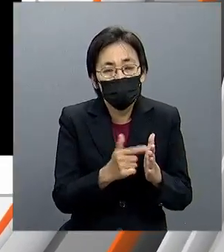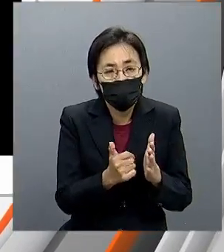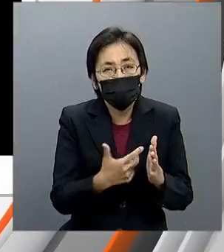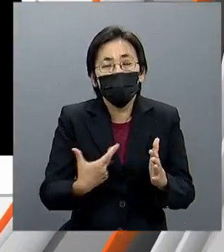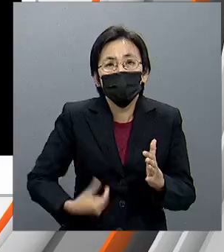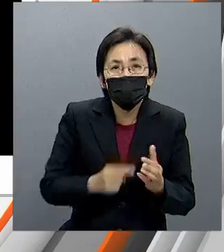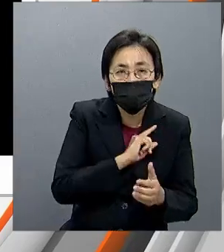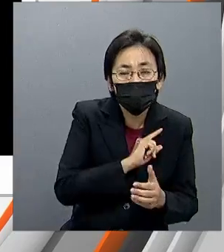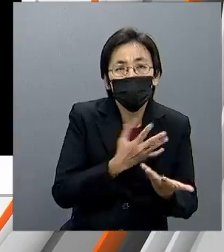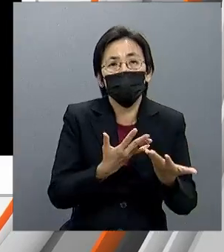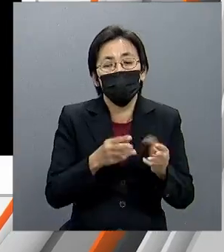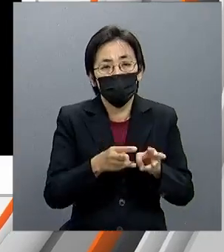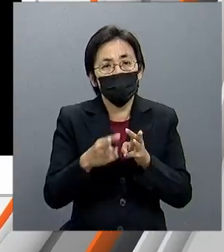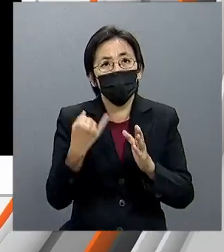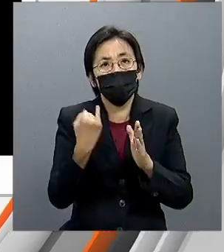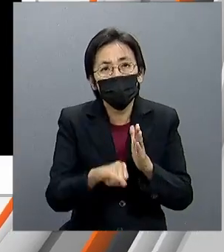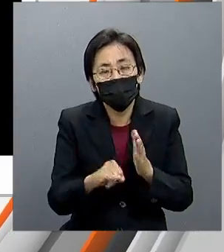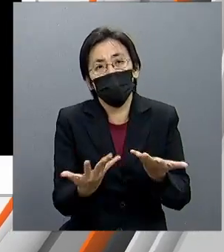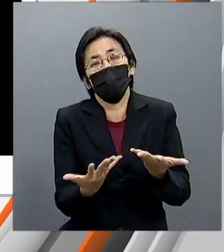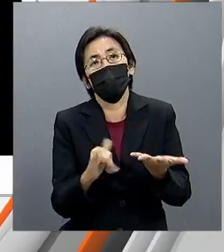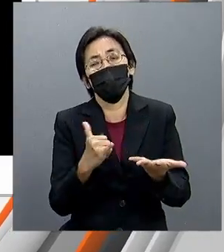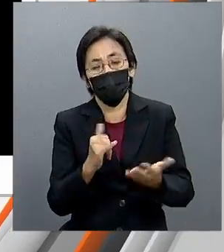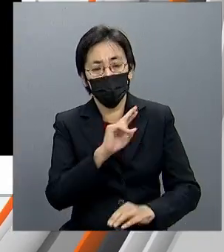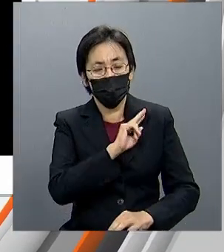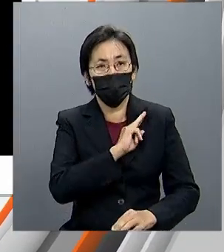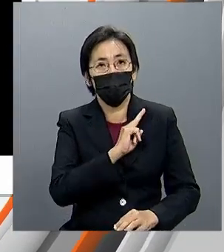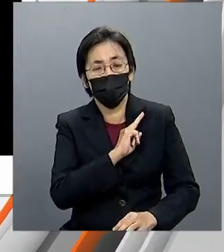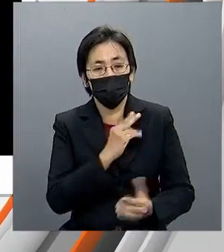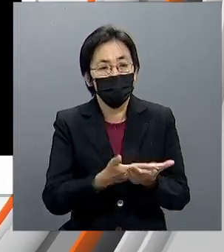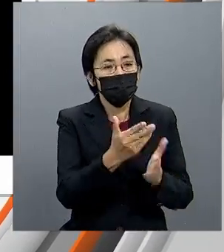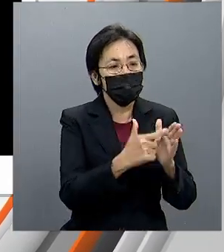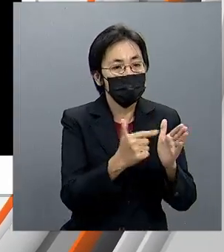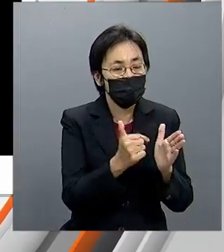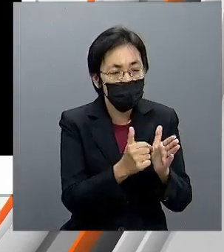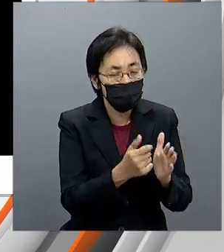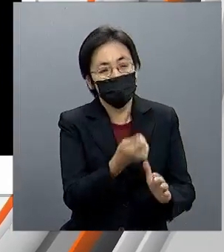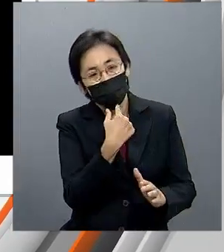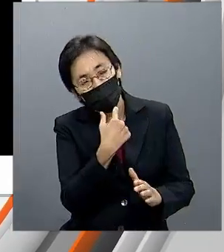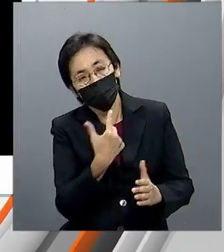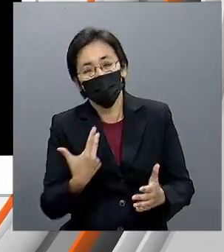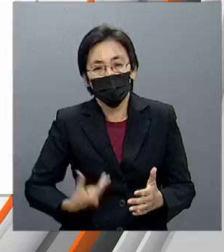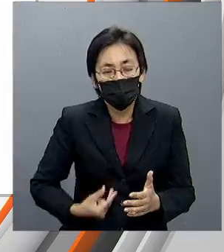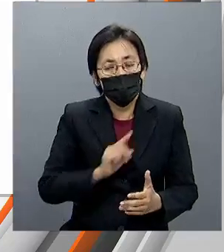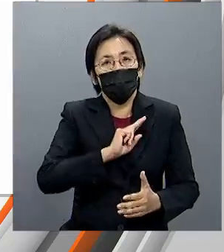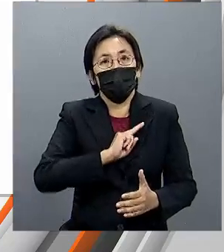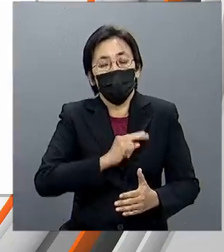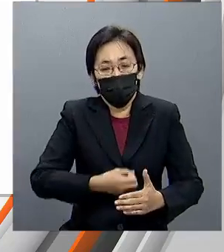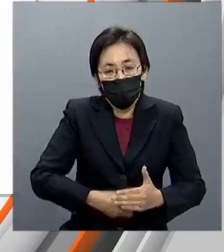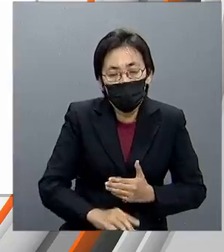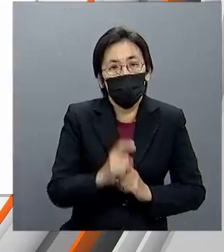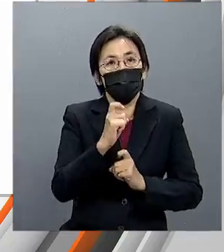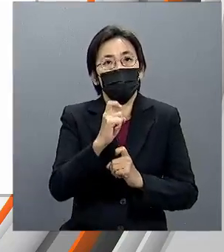ไม่ถูกสุขลักษณะนะครับอาจจะทำเองหรือว่าซื้อยามาที่มันไม่ถูกนะครับทีนี้เนี่ยผลก็คือมันก็เกิดปัญห